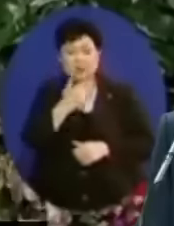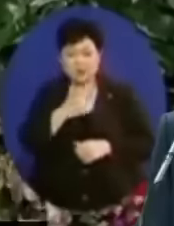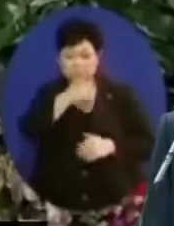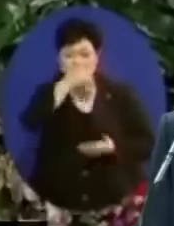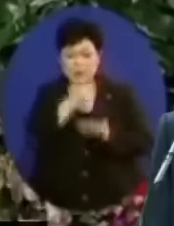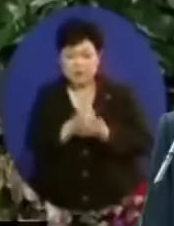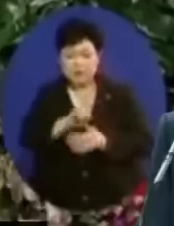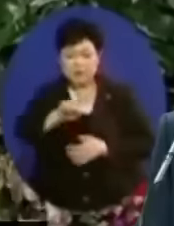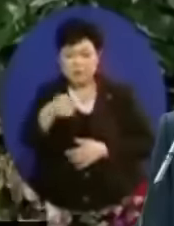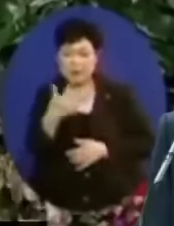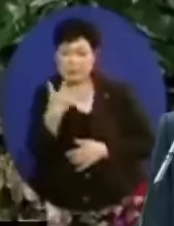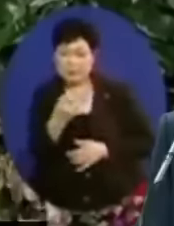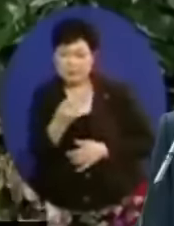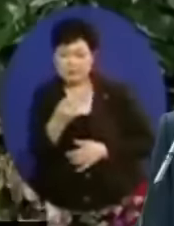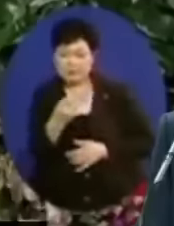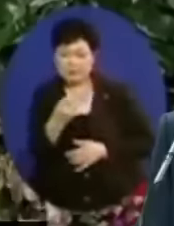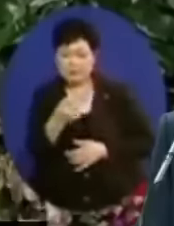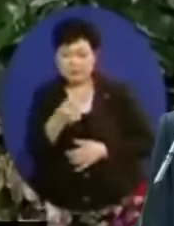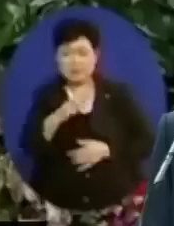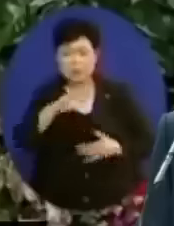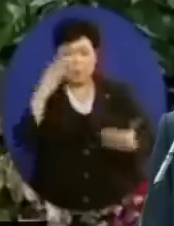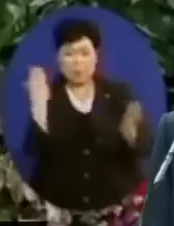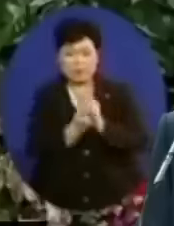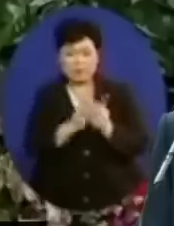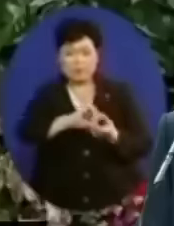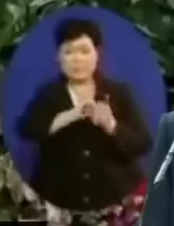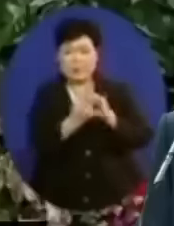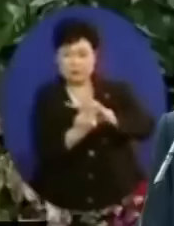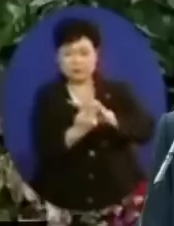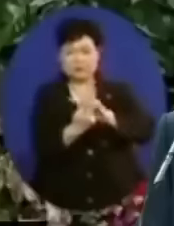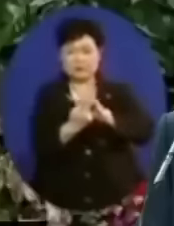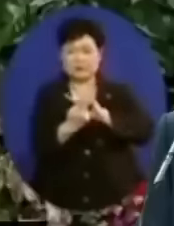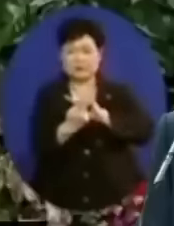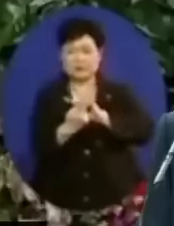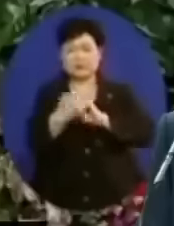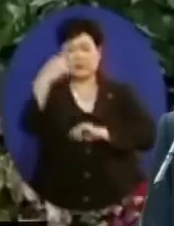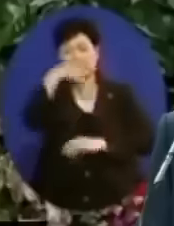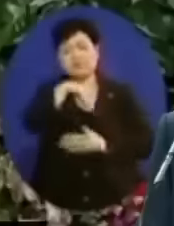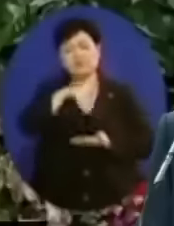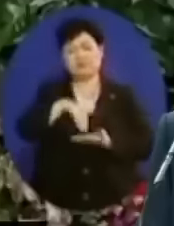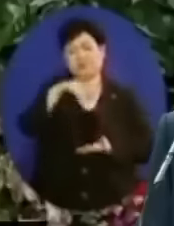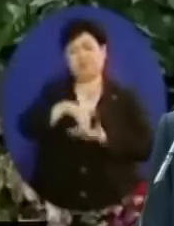180도로 생활을 완전히 돌이키는 것을 말하는 것입니다. 그저 후회만